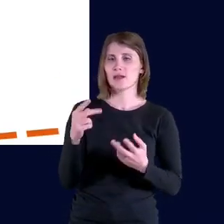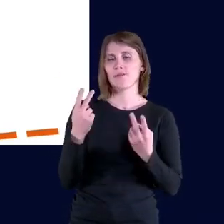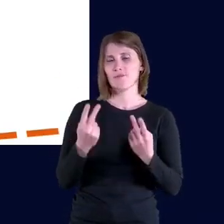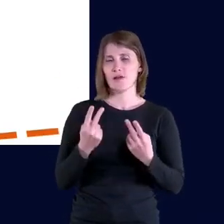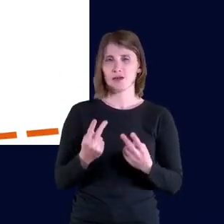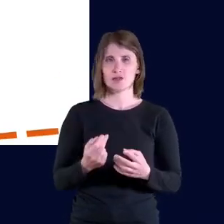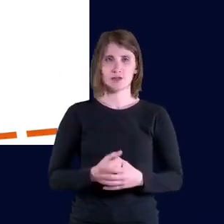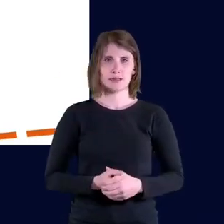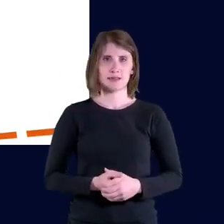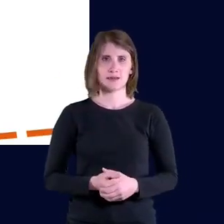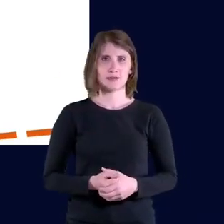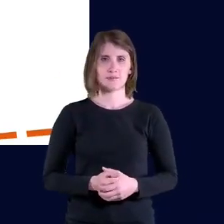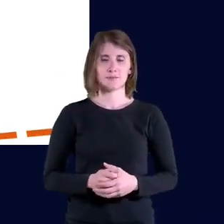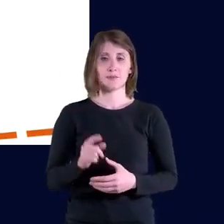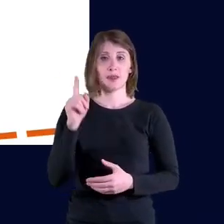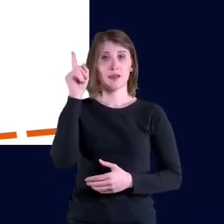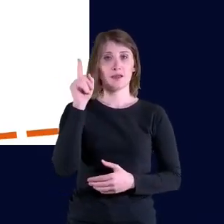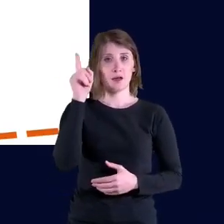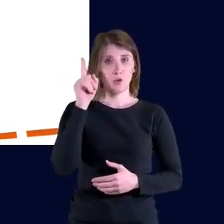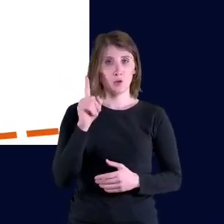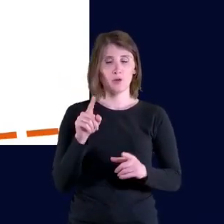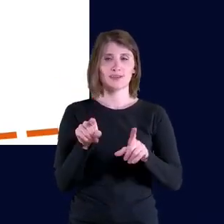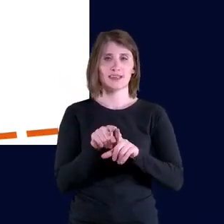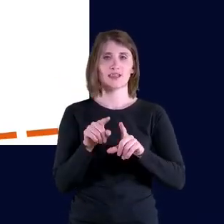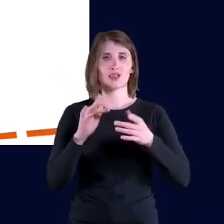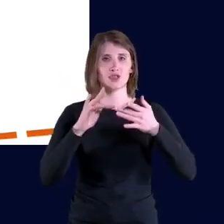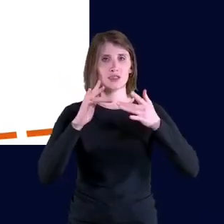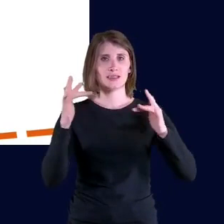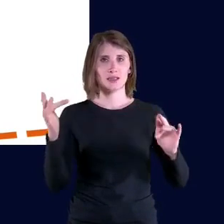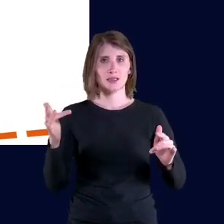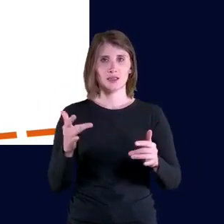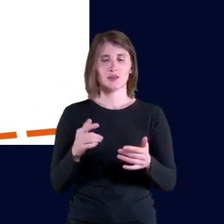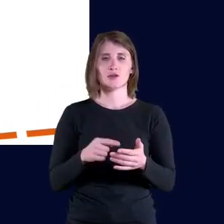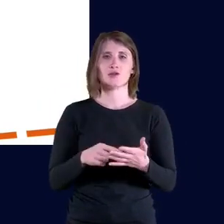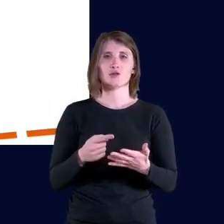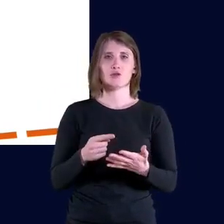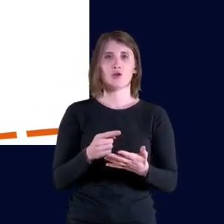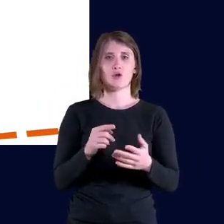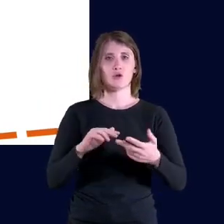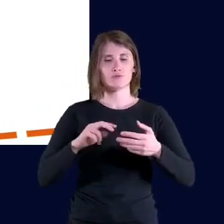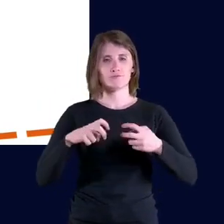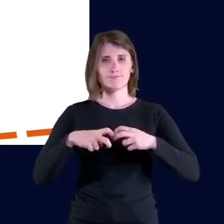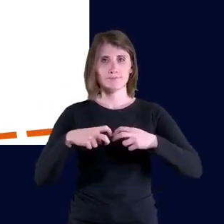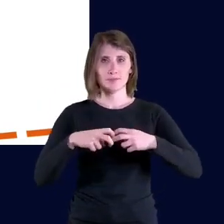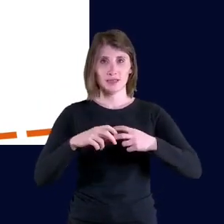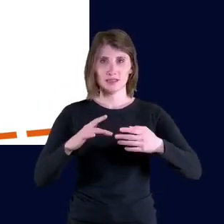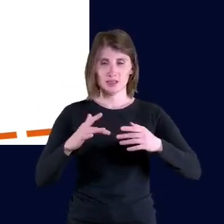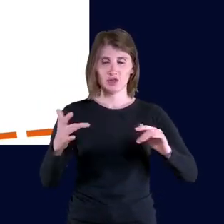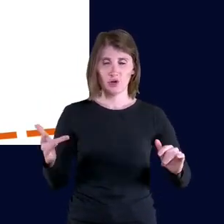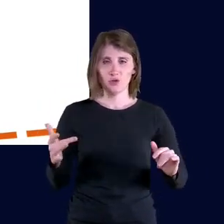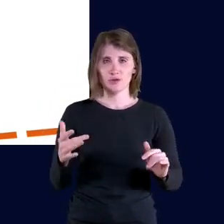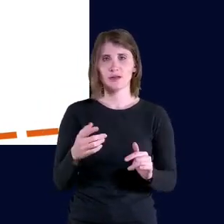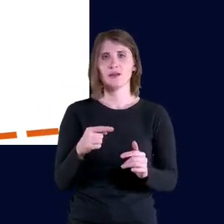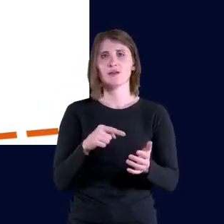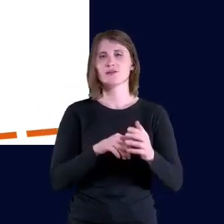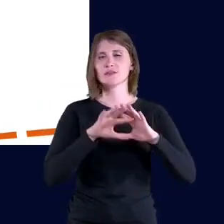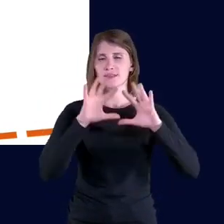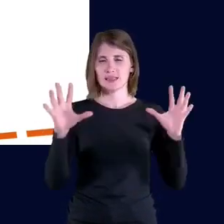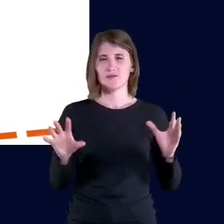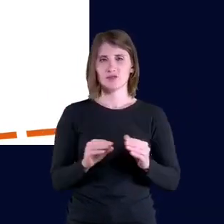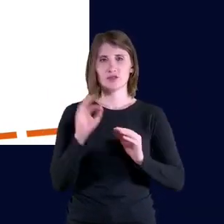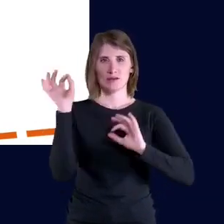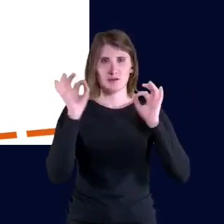ważne tutaj u góry umieściliśmy również link do strony którą którym zamieszczamy wszystkie te